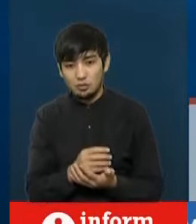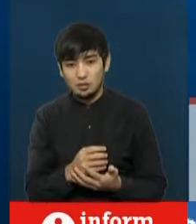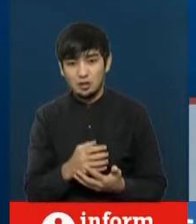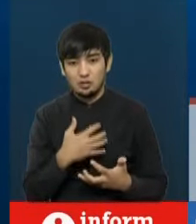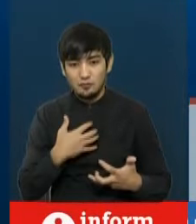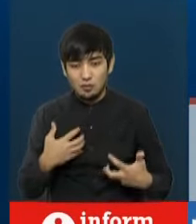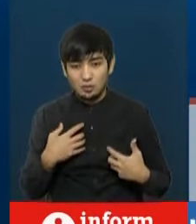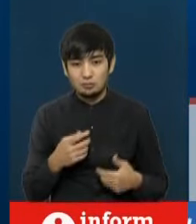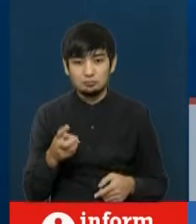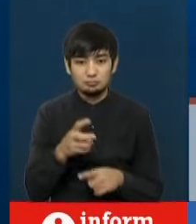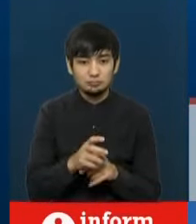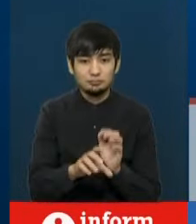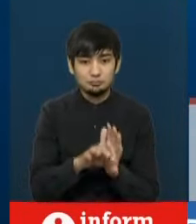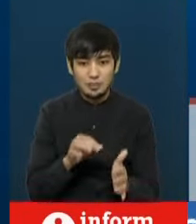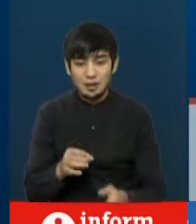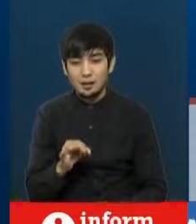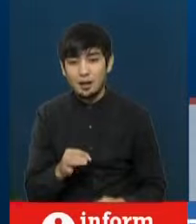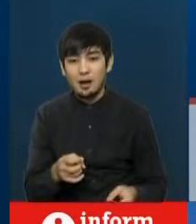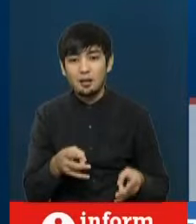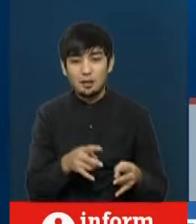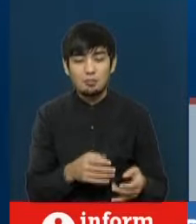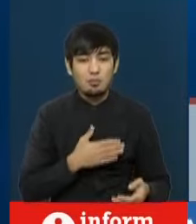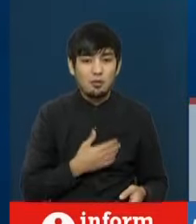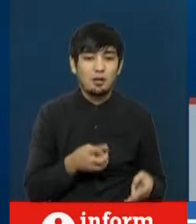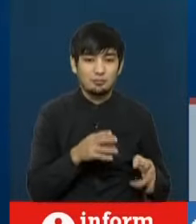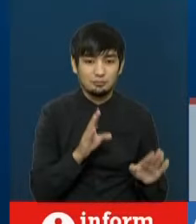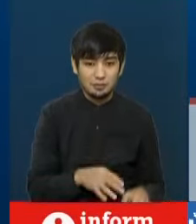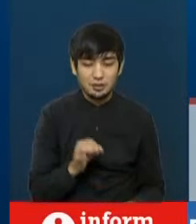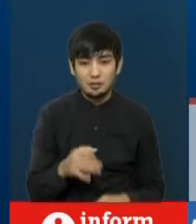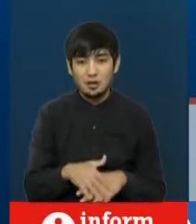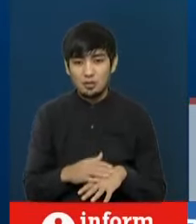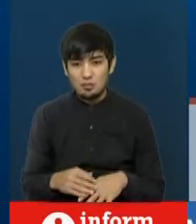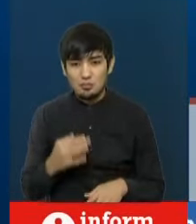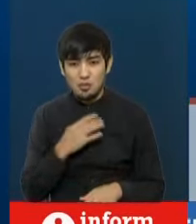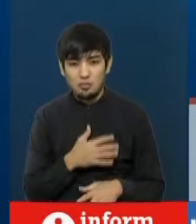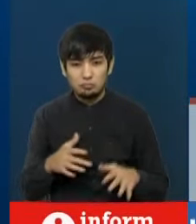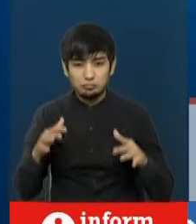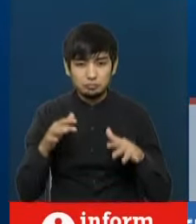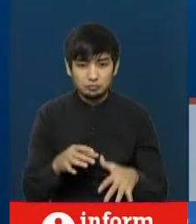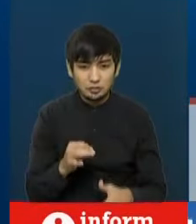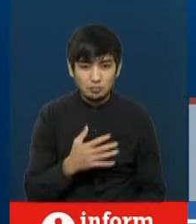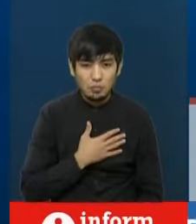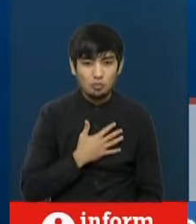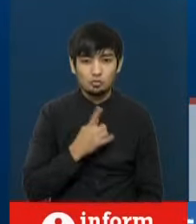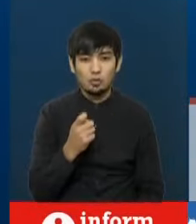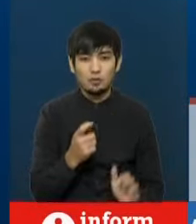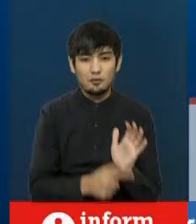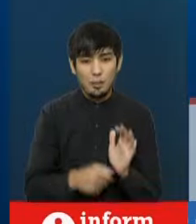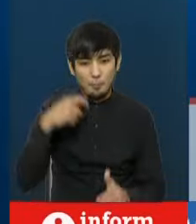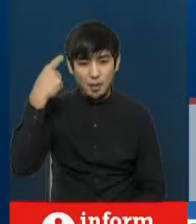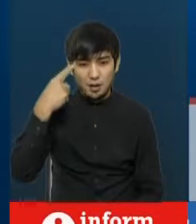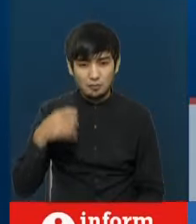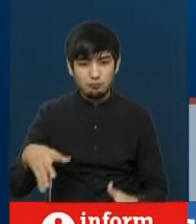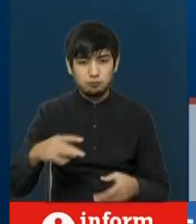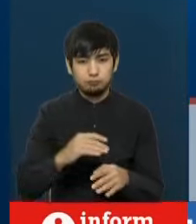алыңыздар, қалған мал біздікі қала берсін деді. Халық біз күткеннен көп халық барып біздің 170 қойды түгел бөлек әкетіп